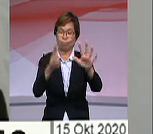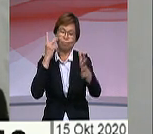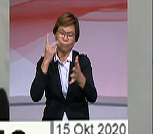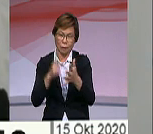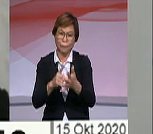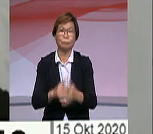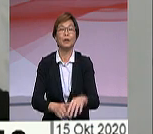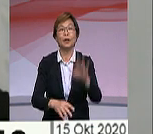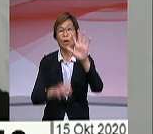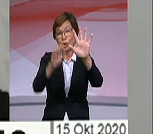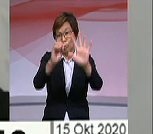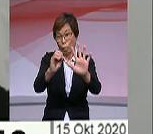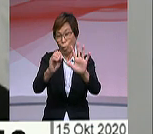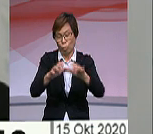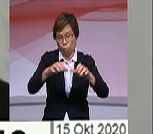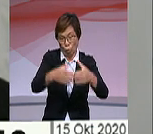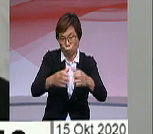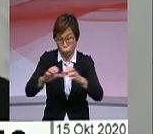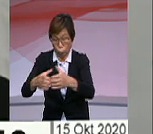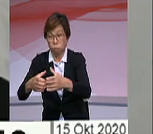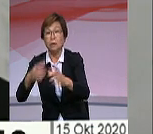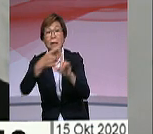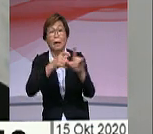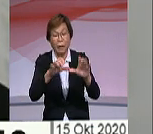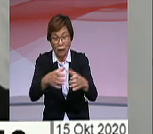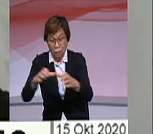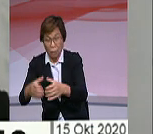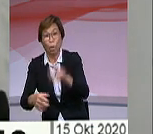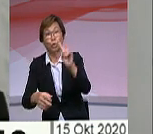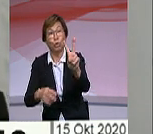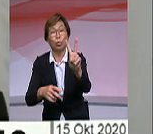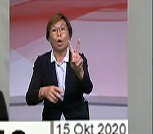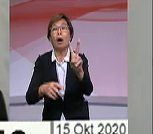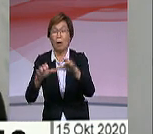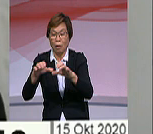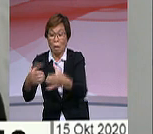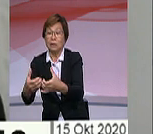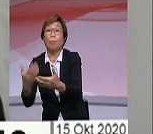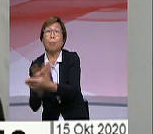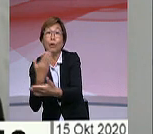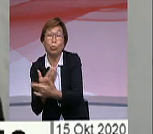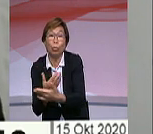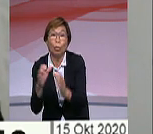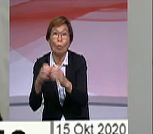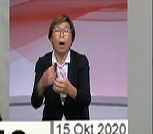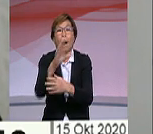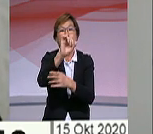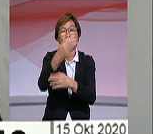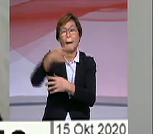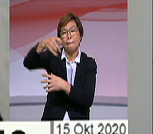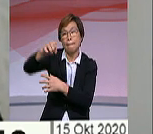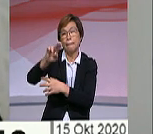dikesan, 50 kes daripada kluster-kluster sedia ada dan 2 kes daripada kluster baru, iaitu kluster Bah